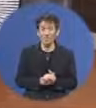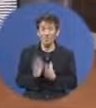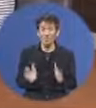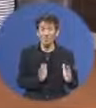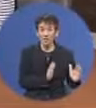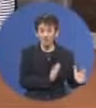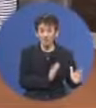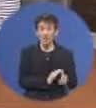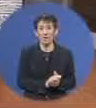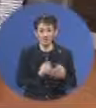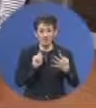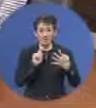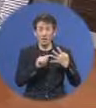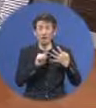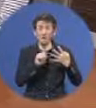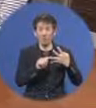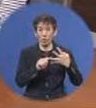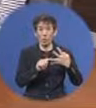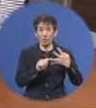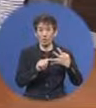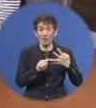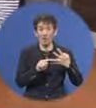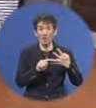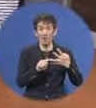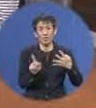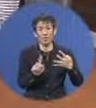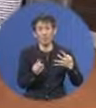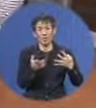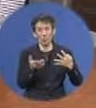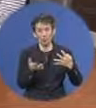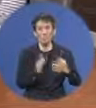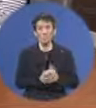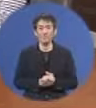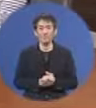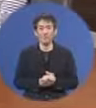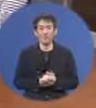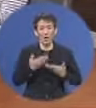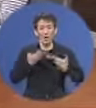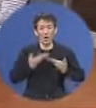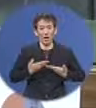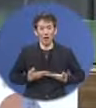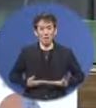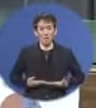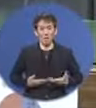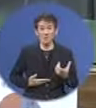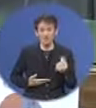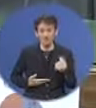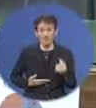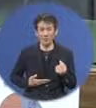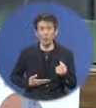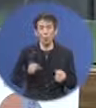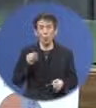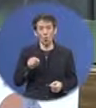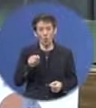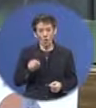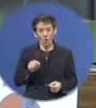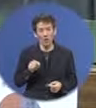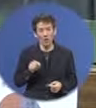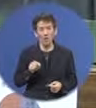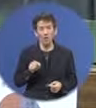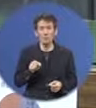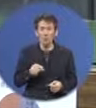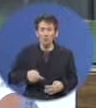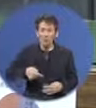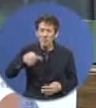い、さあ続きまして、はい、第3の柱ですが、はい、こちらはどのような政策でしょう、 はい、これはね安心ですね、はい、これやっぱりこれがひょっとしたら、ま